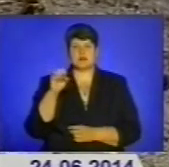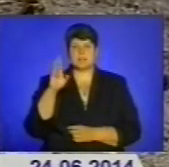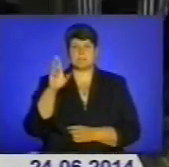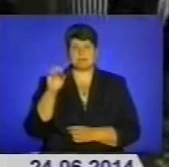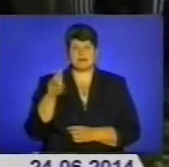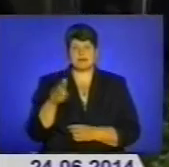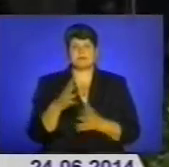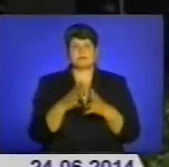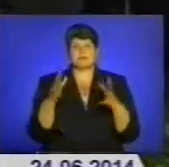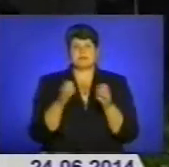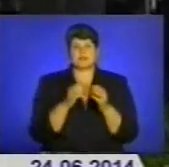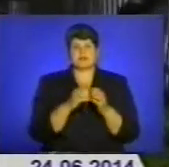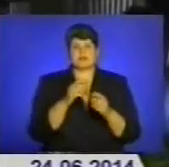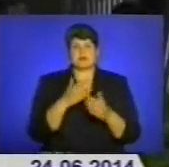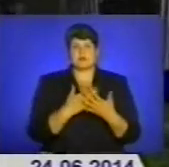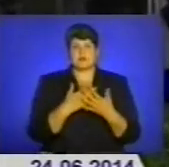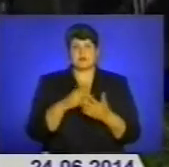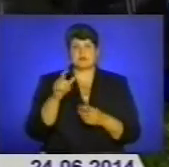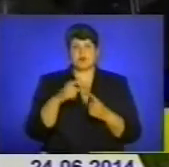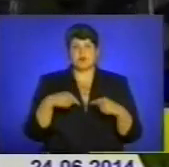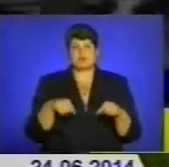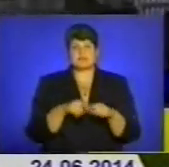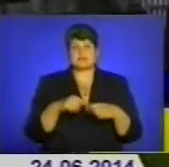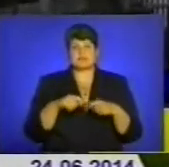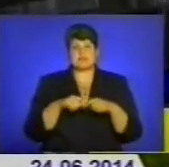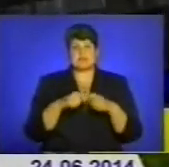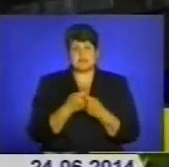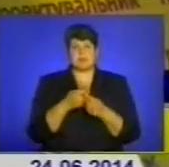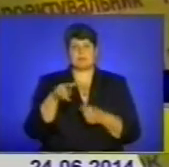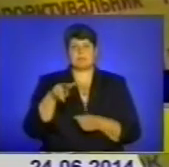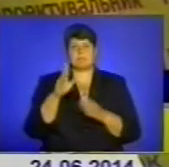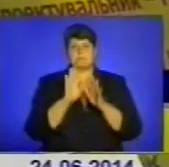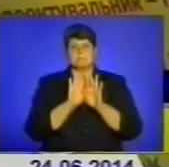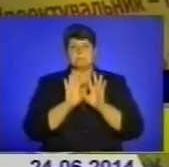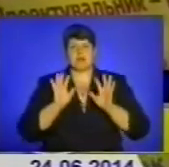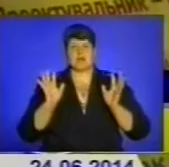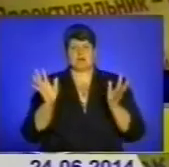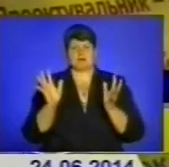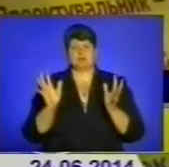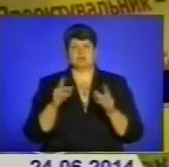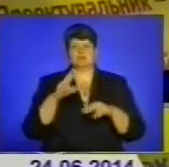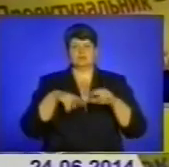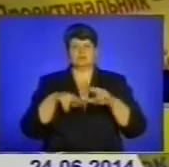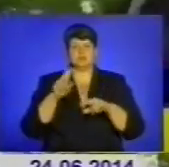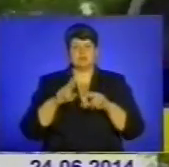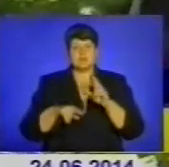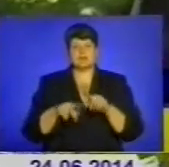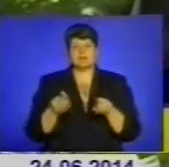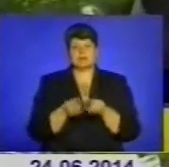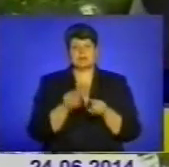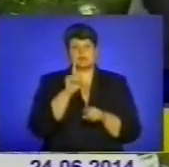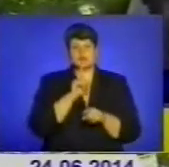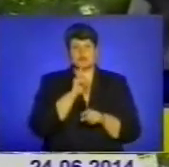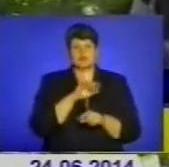10 громадських організацій зламали паркан, яким була обгороджена територія будівництва. Земельну ділянку у тимчасове користування